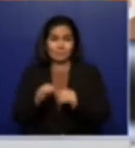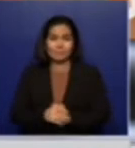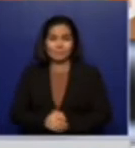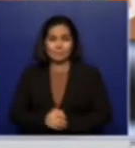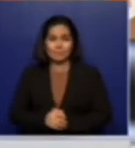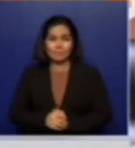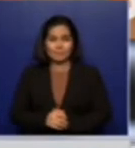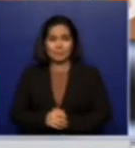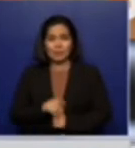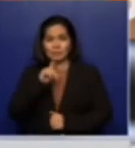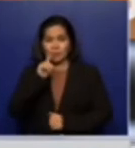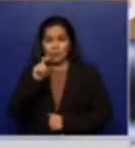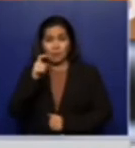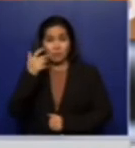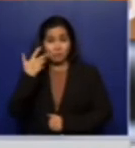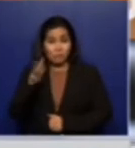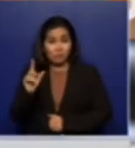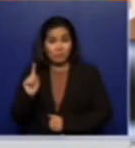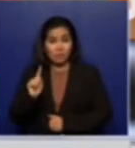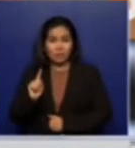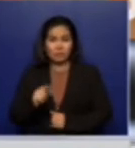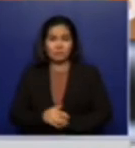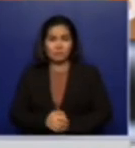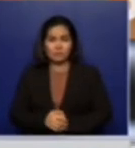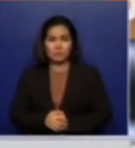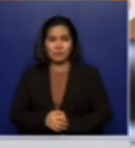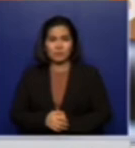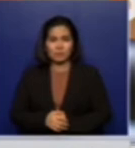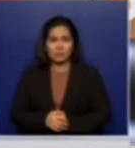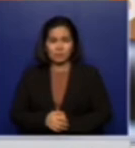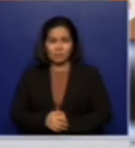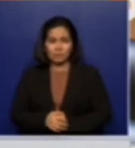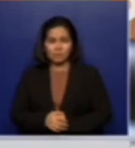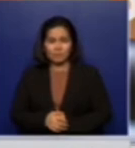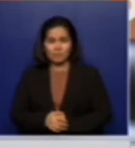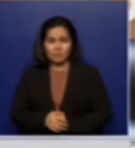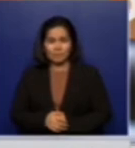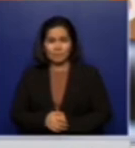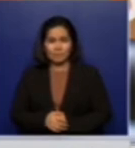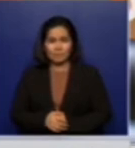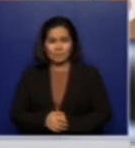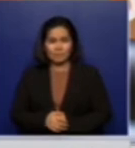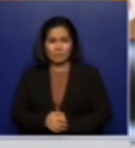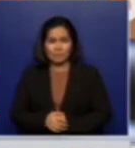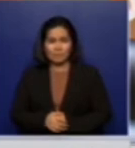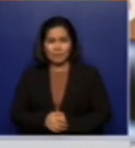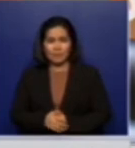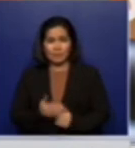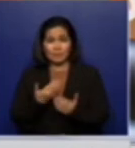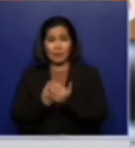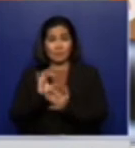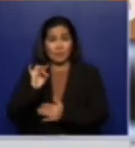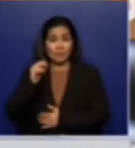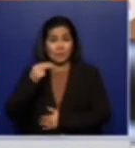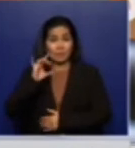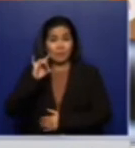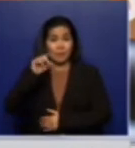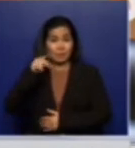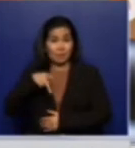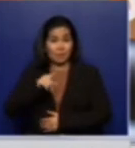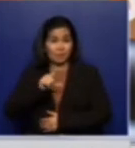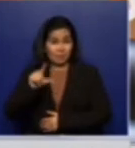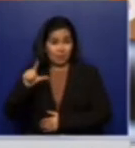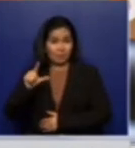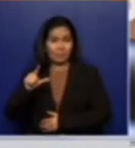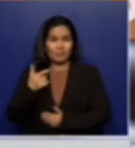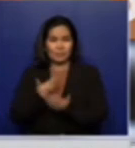ฏว่าสอบถามไปถามมาอ๋อปรากฏว่ามีเงินโอนจาก 88,000 ล้านโอนก็ประมาณครั้ง